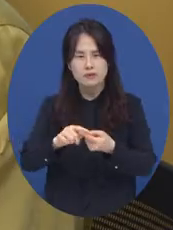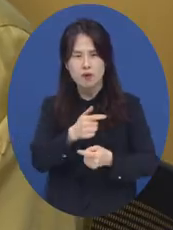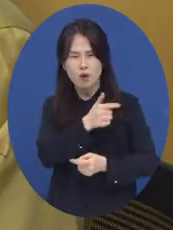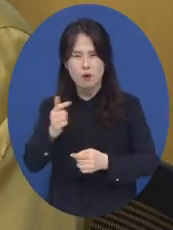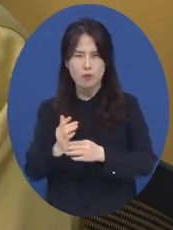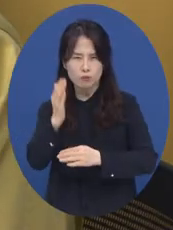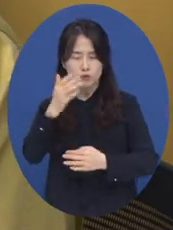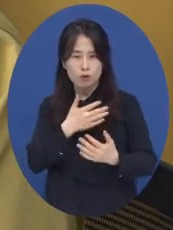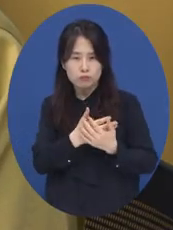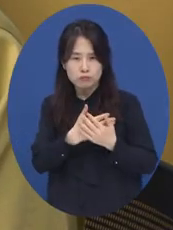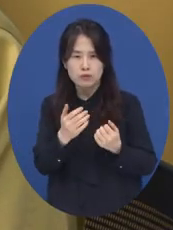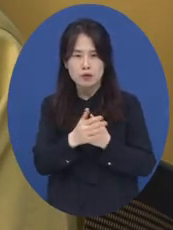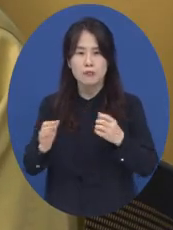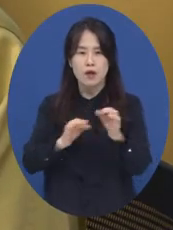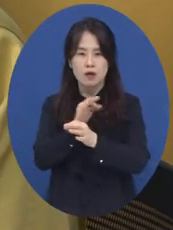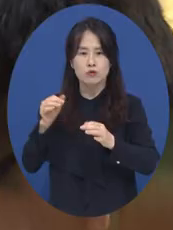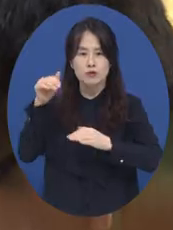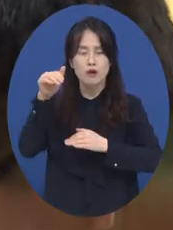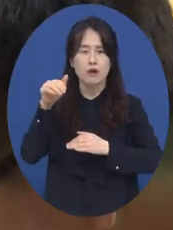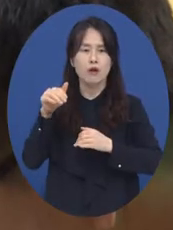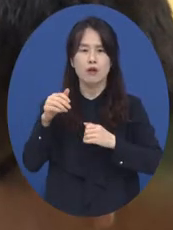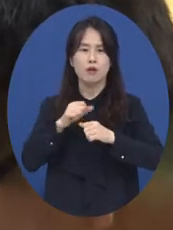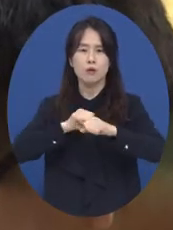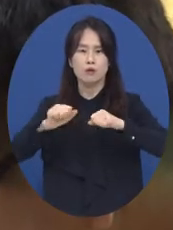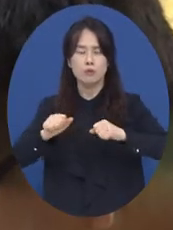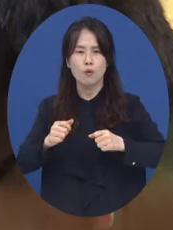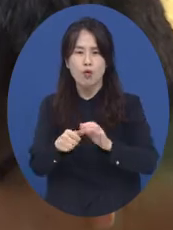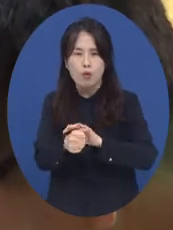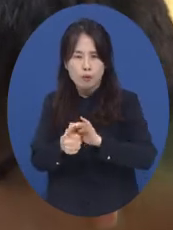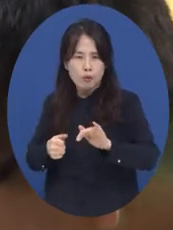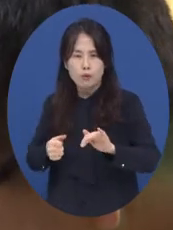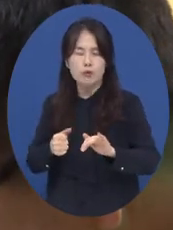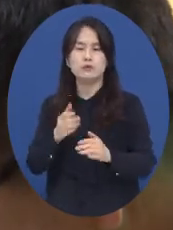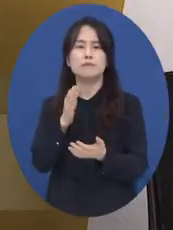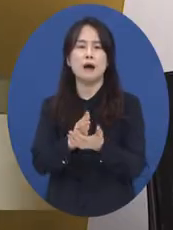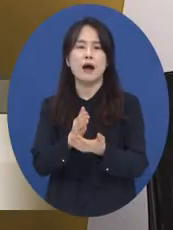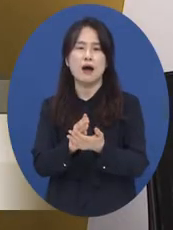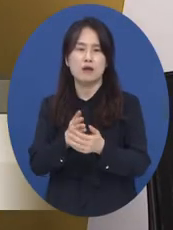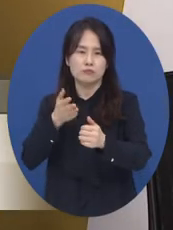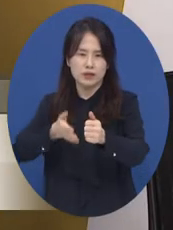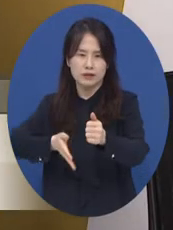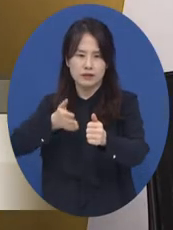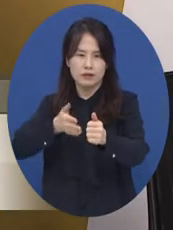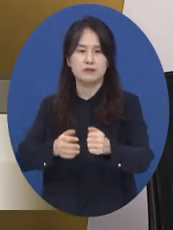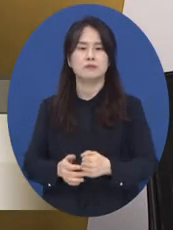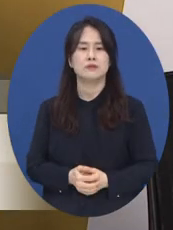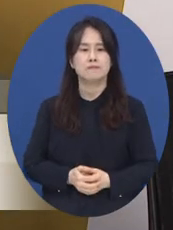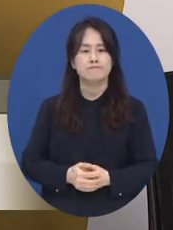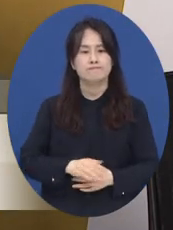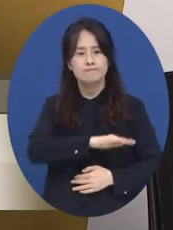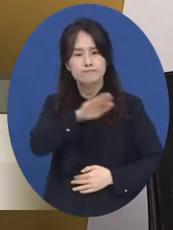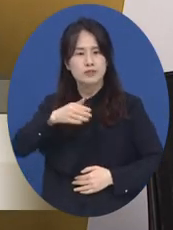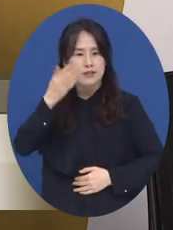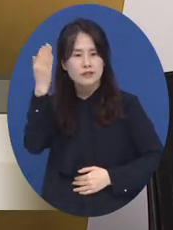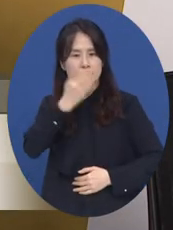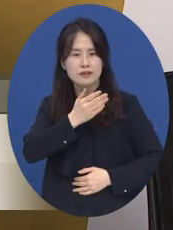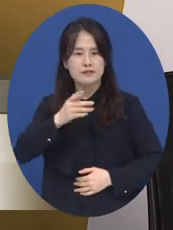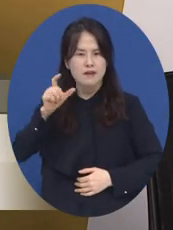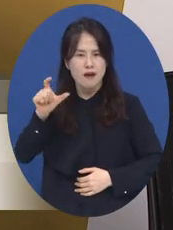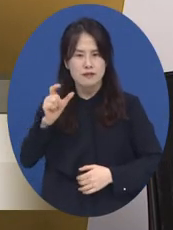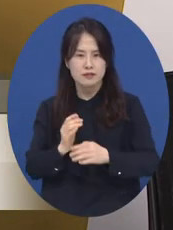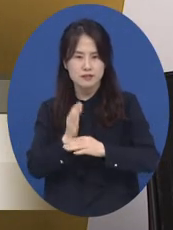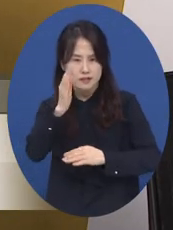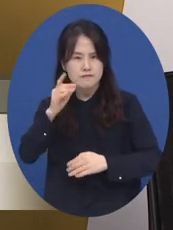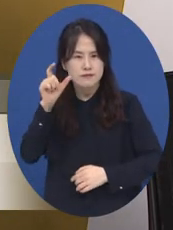탓에 경제 활동이 위축되는 상황도 경계해야 한다고 말했습니다. 우리가 방역은 강경하게,